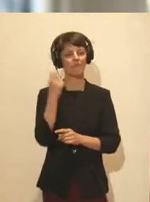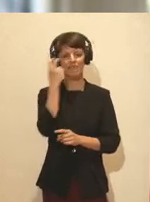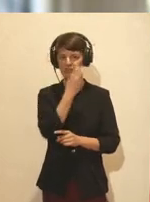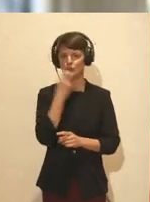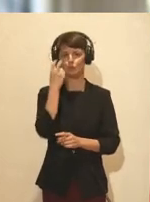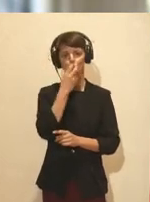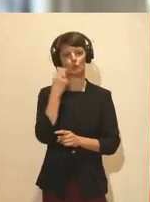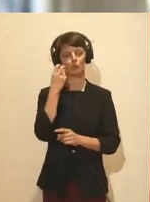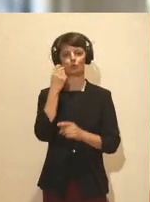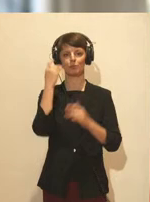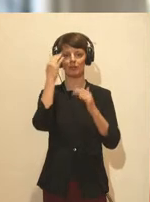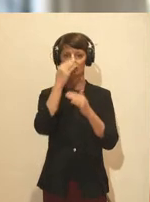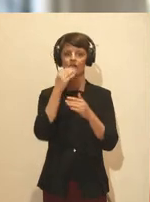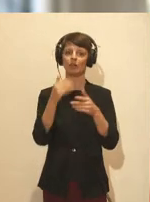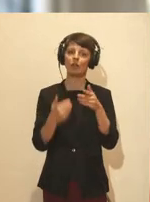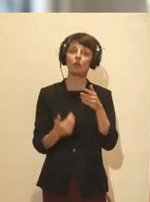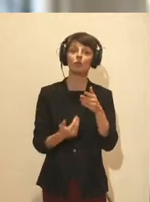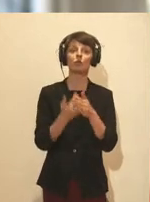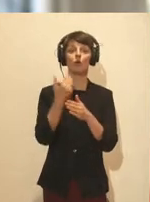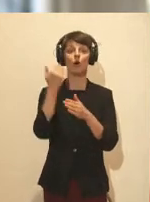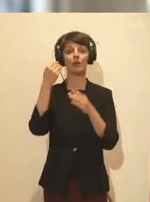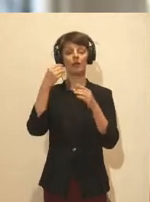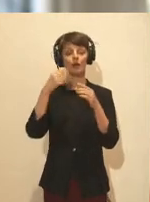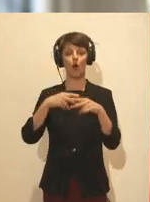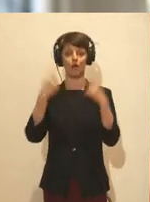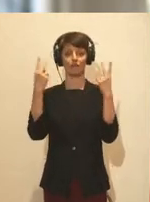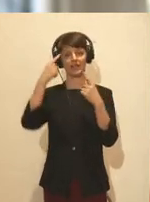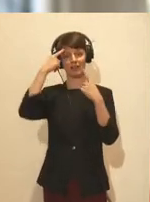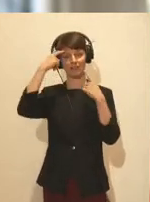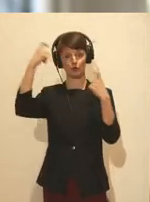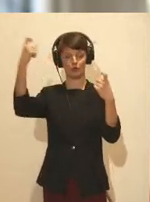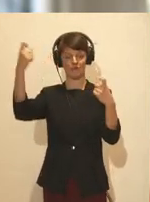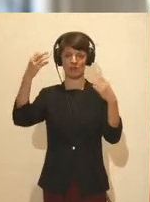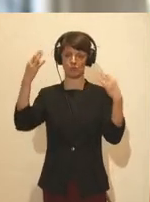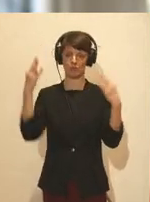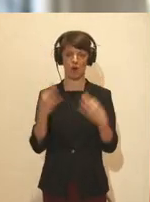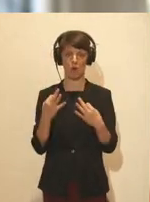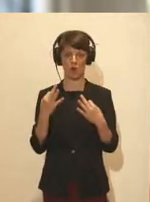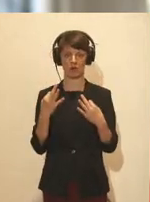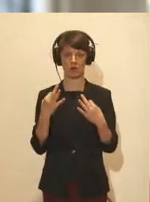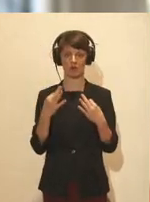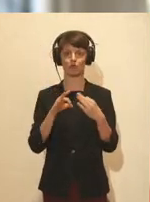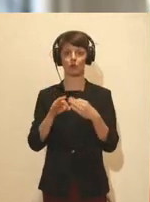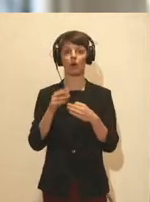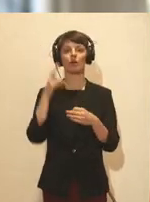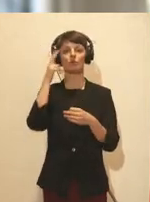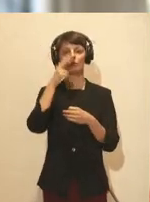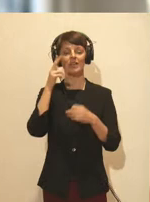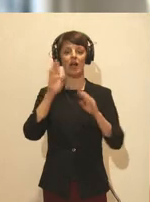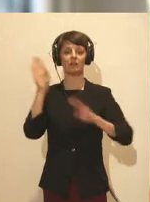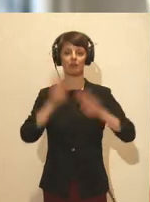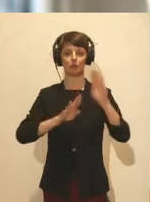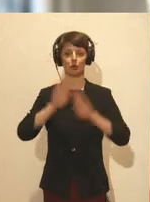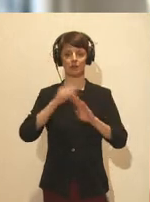der feine new public policy for social democratic